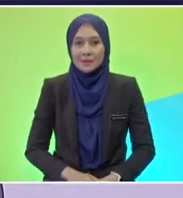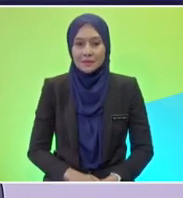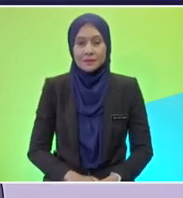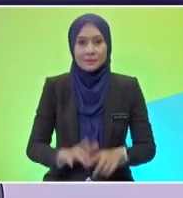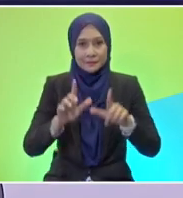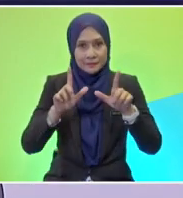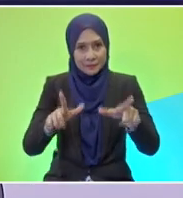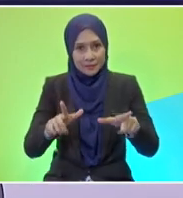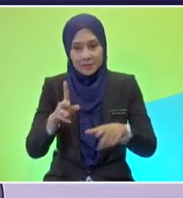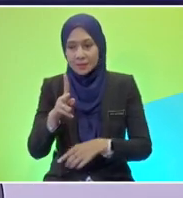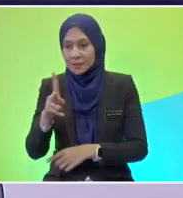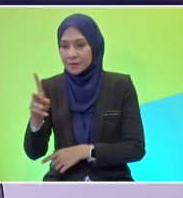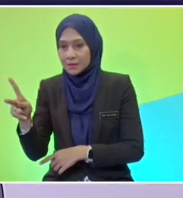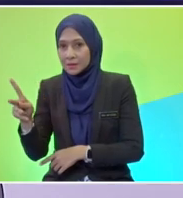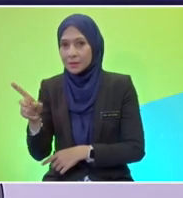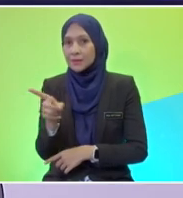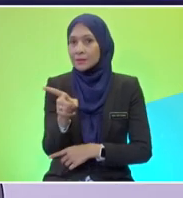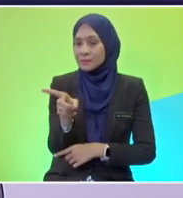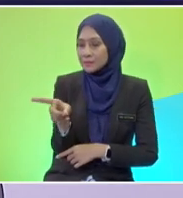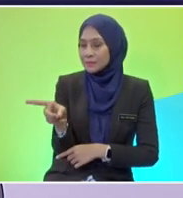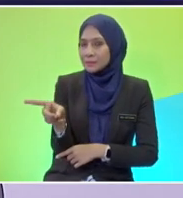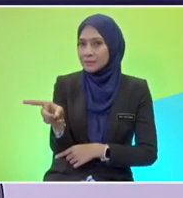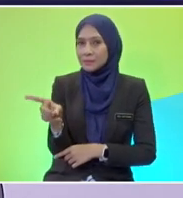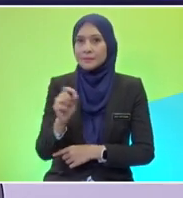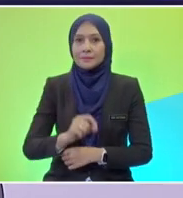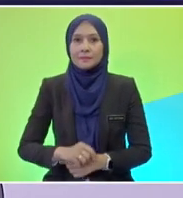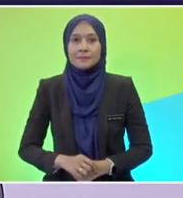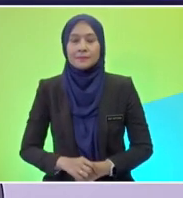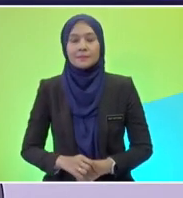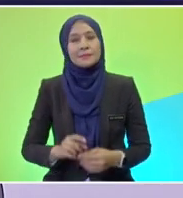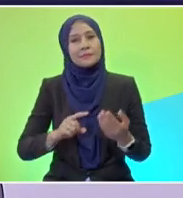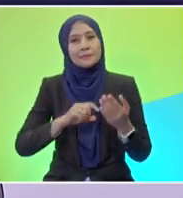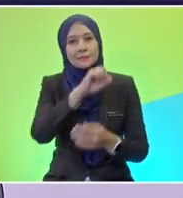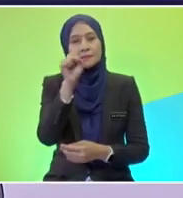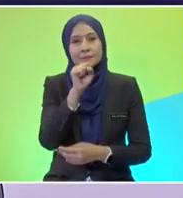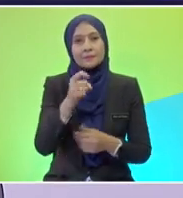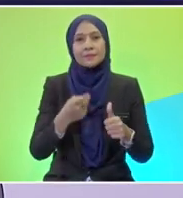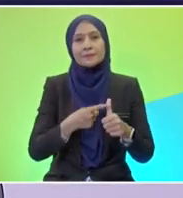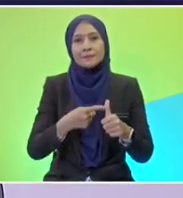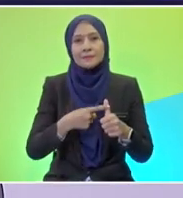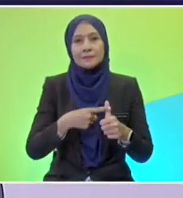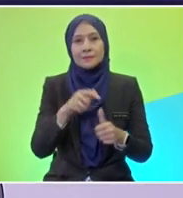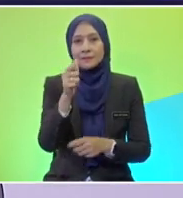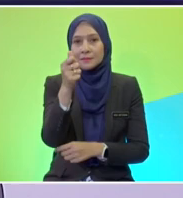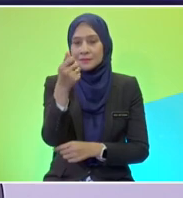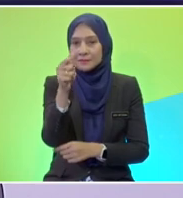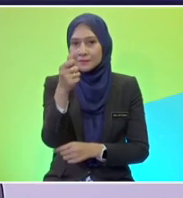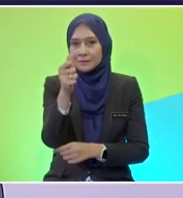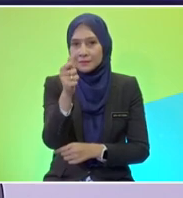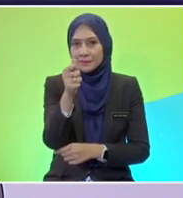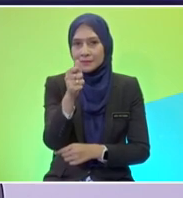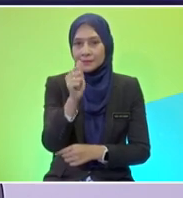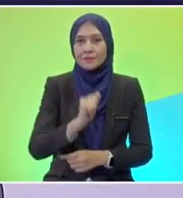kanan. Jadi kita tengok soalan yang pertama tadi 10. Jadi letakkan pada nombor 10. Okey, jom letakkan